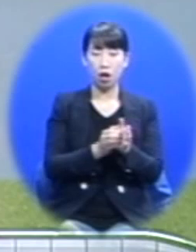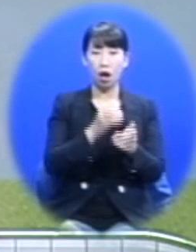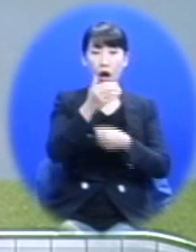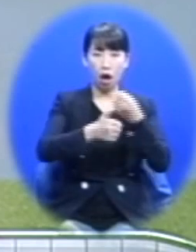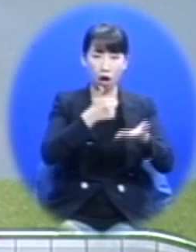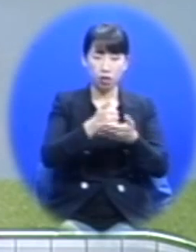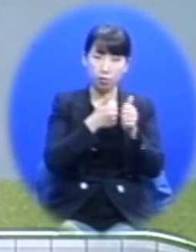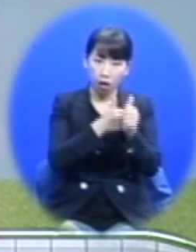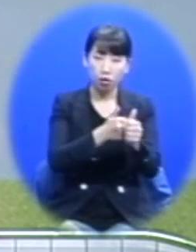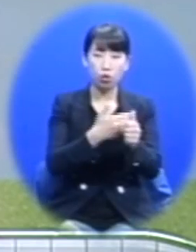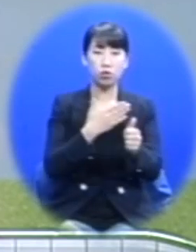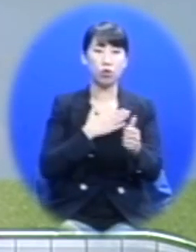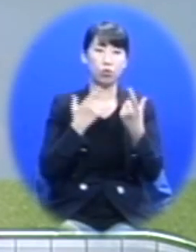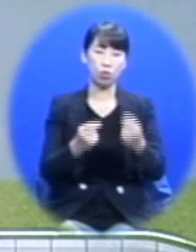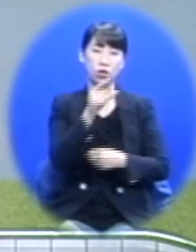길을 가는 거지.